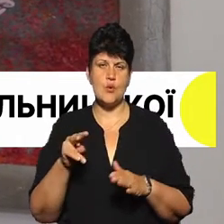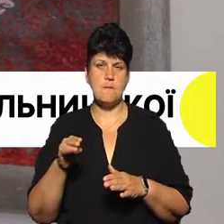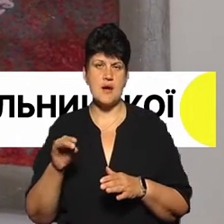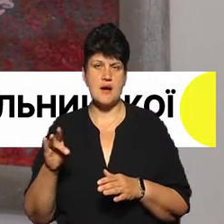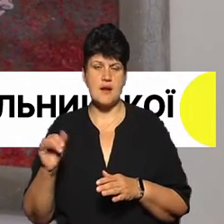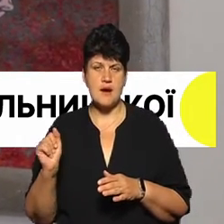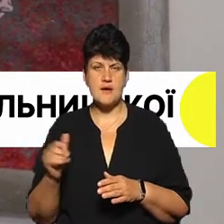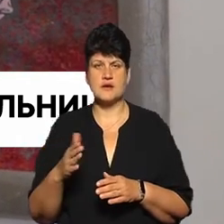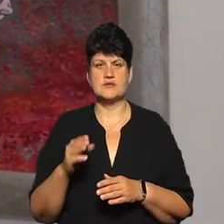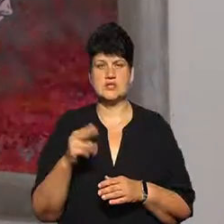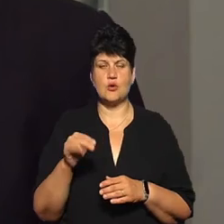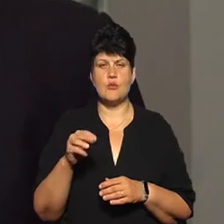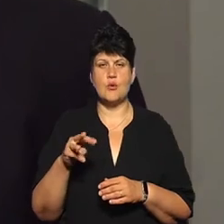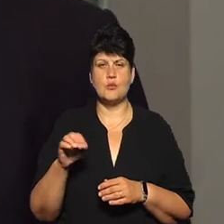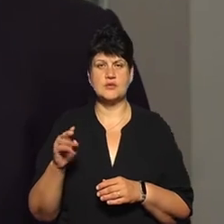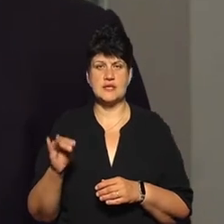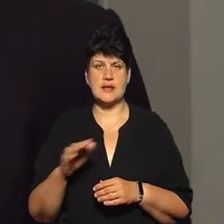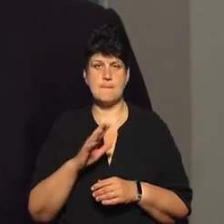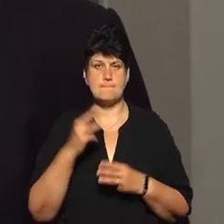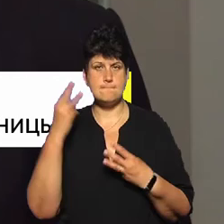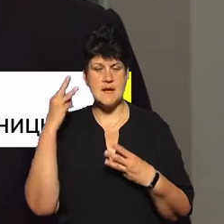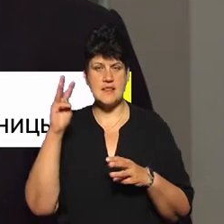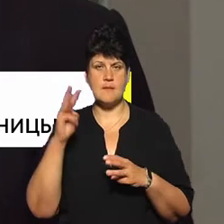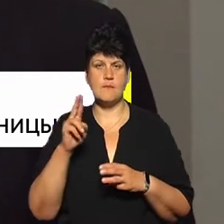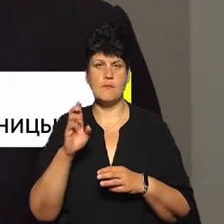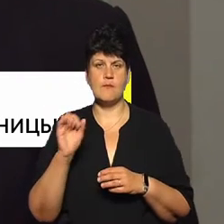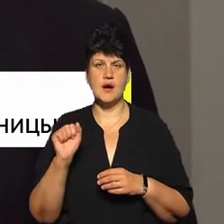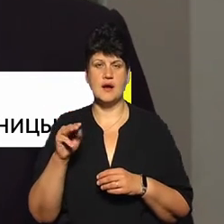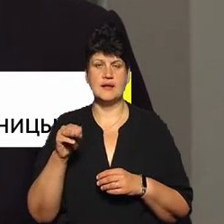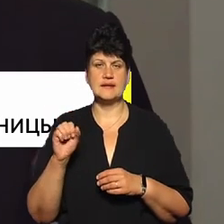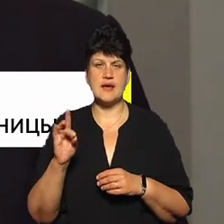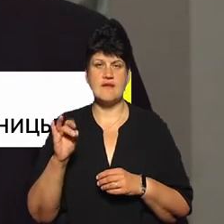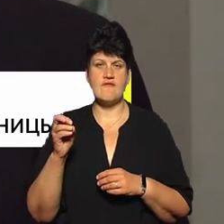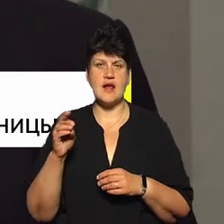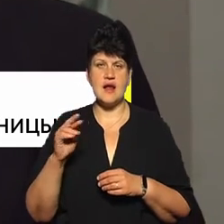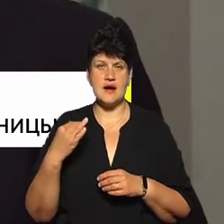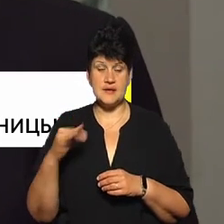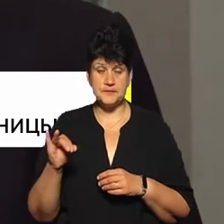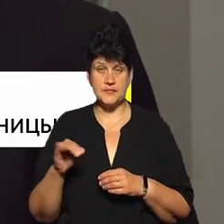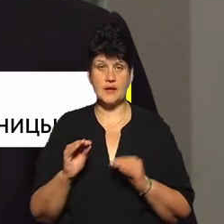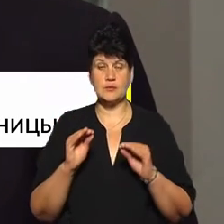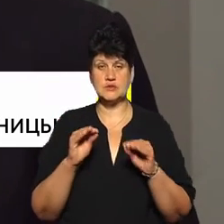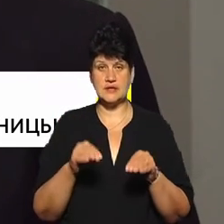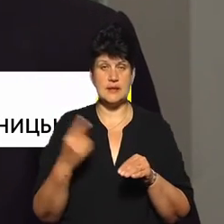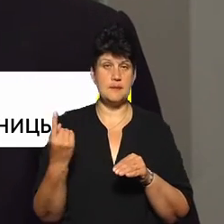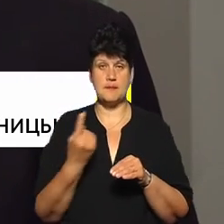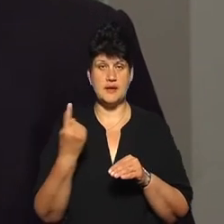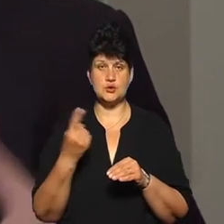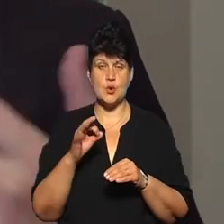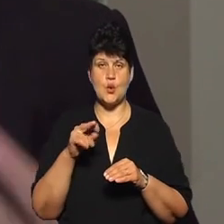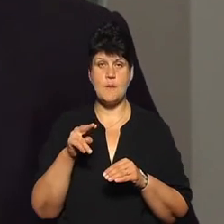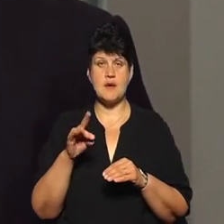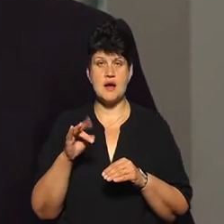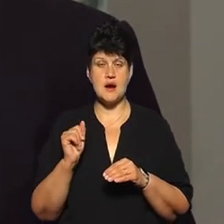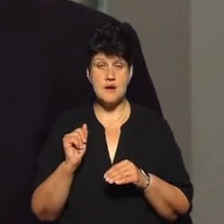Джакомо Пучині «Мадам Баттерфляй». Коли Джакомо Пучині поставив першу оперу «Мадам Баттерфляй» в Мілані, в Ласкалі,